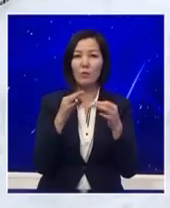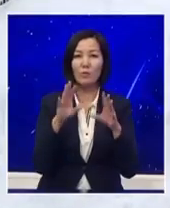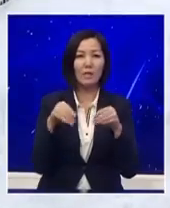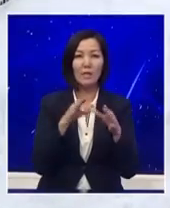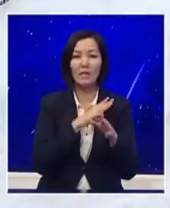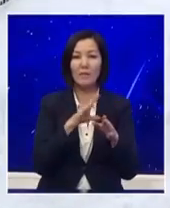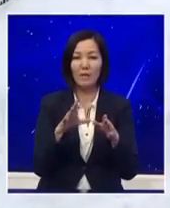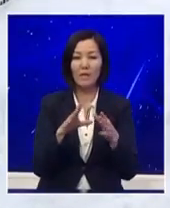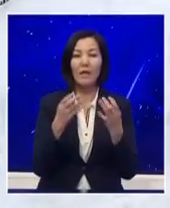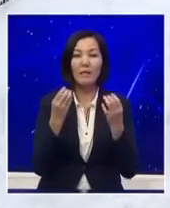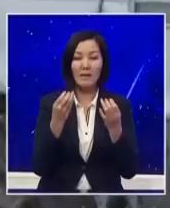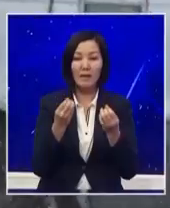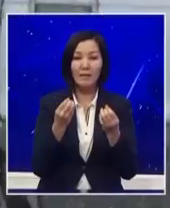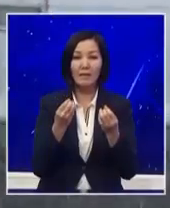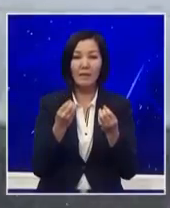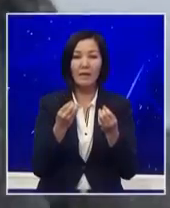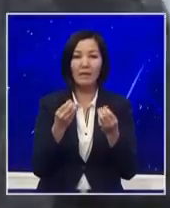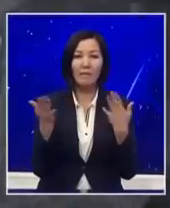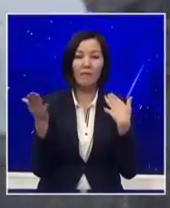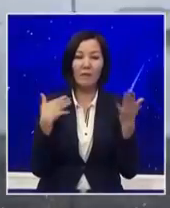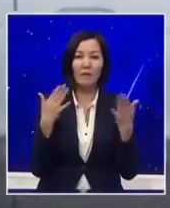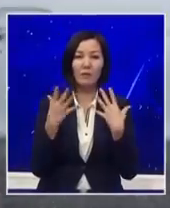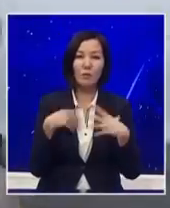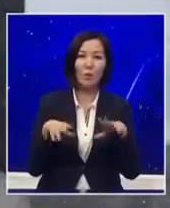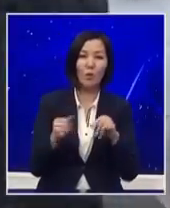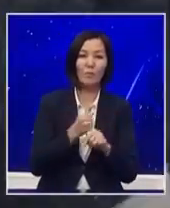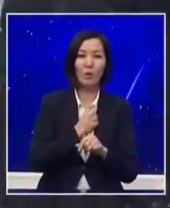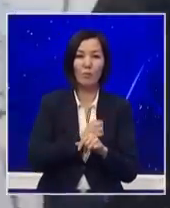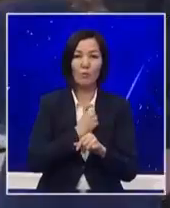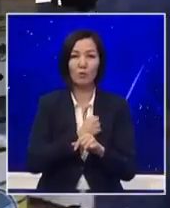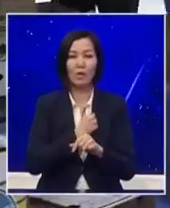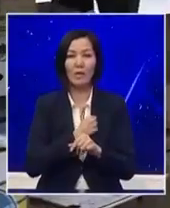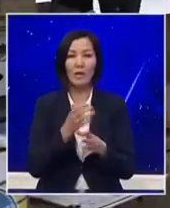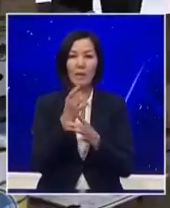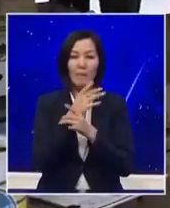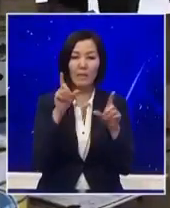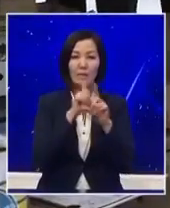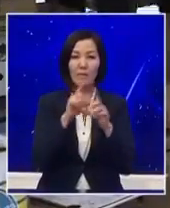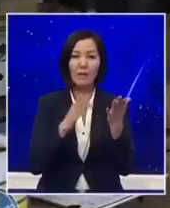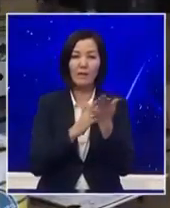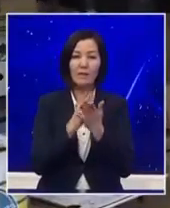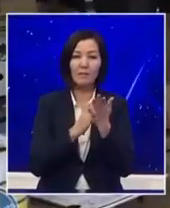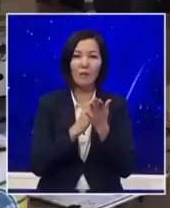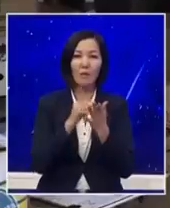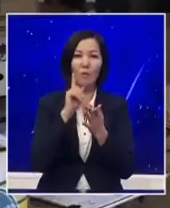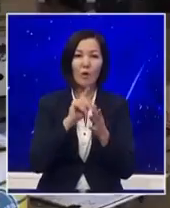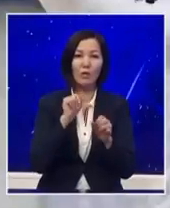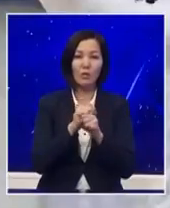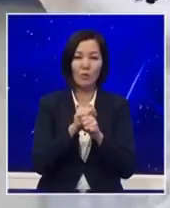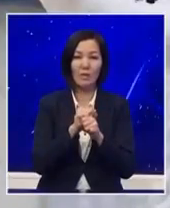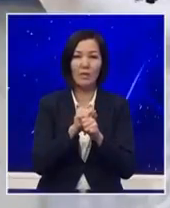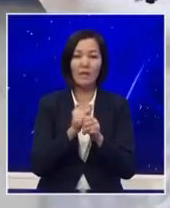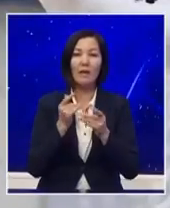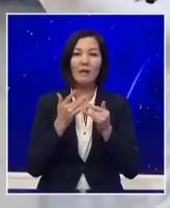етілмеген. Тағы бір айта кетерлігі, фитнес орталықтар, қоғамдық моншалар, барлық мәдени объектілер қызметі уақытша тоқтатылды.